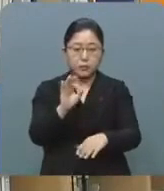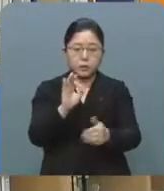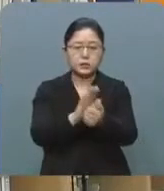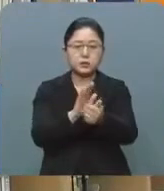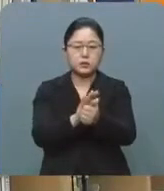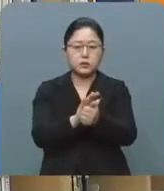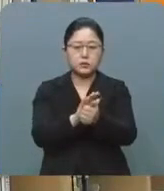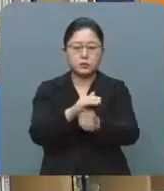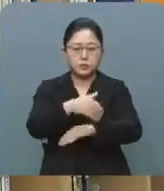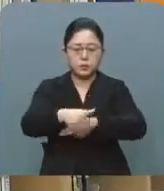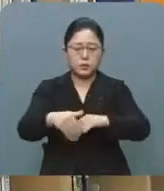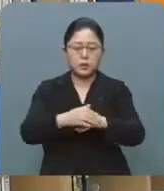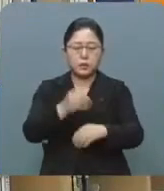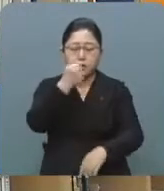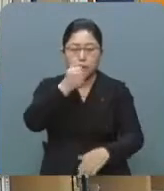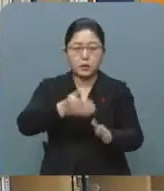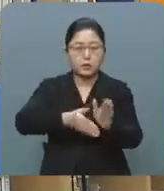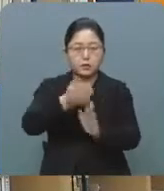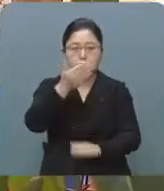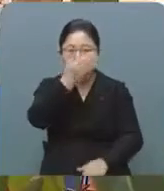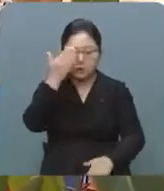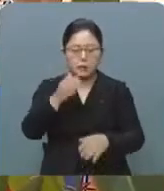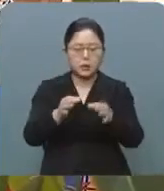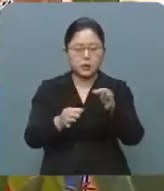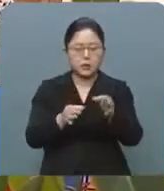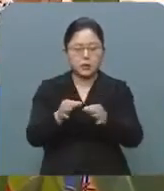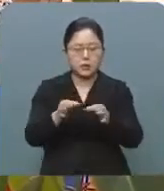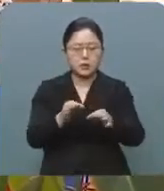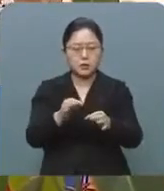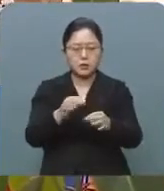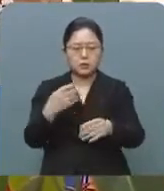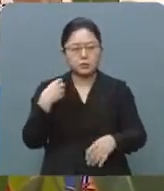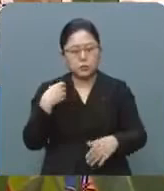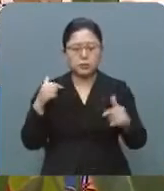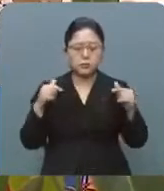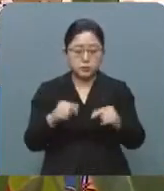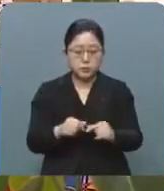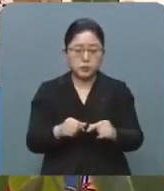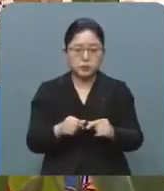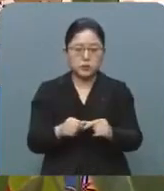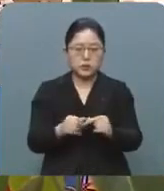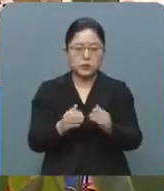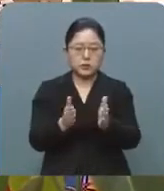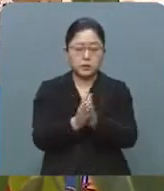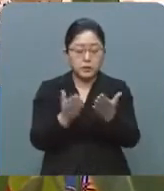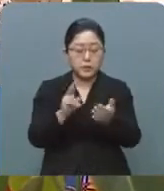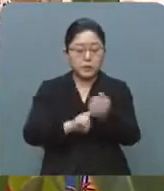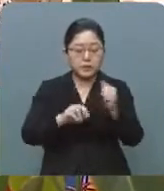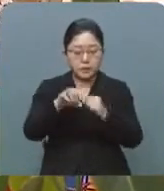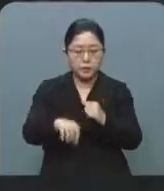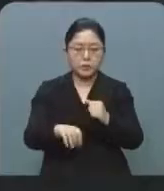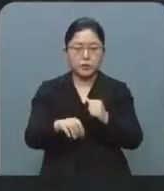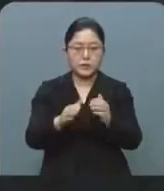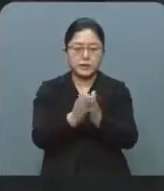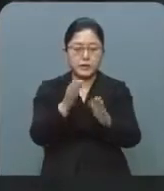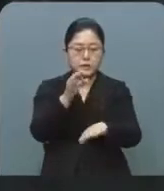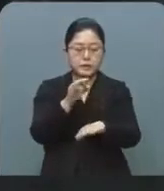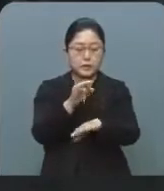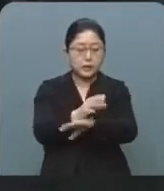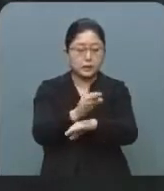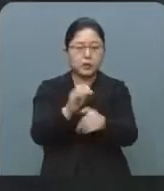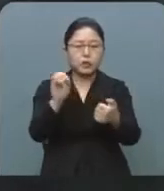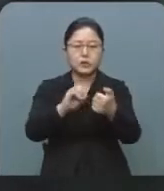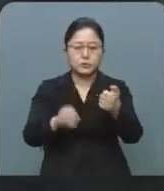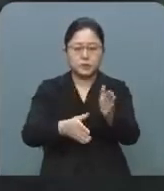펼칩니다. 광양시는 청년들의 경제적 부담을 덜어주고 지역 서점 활성화 등을 위해 청년 도서 구입비의